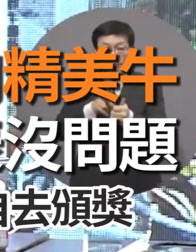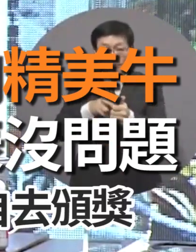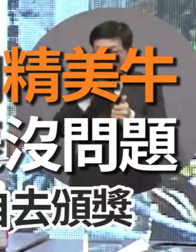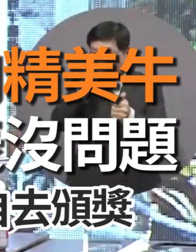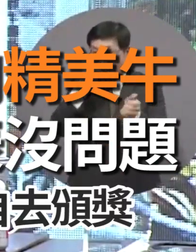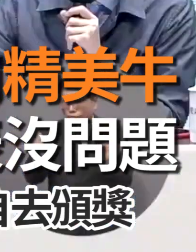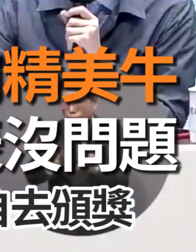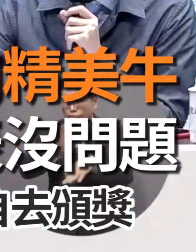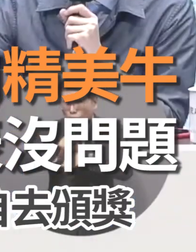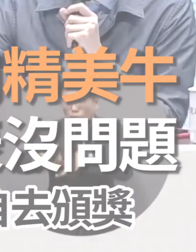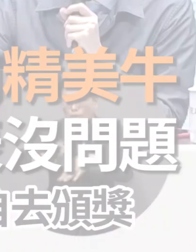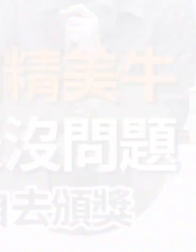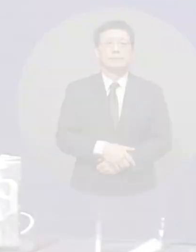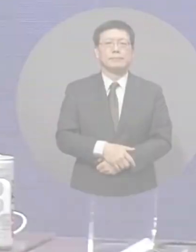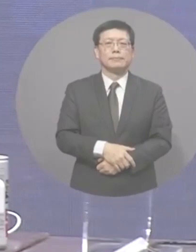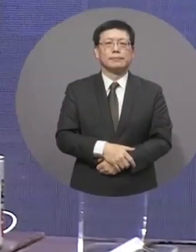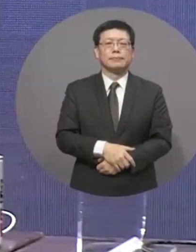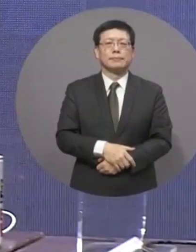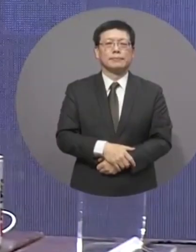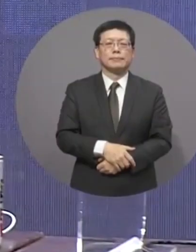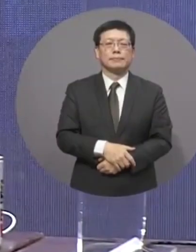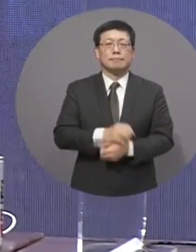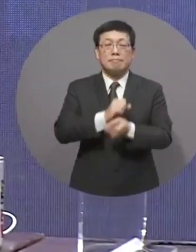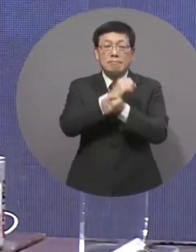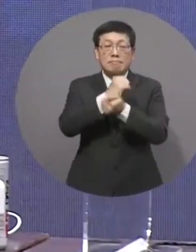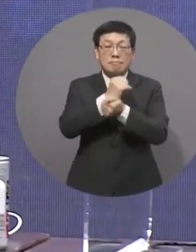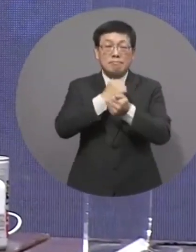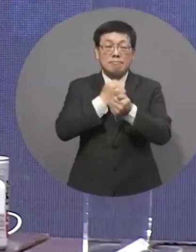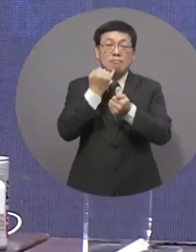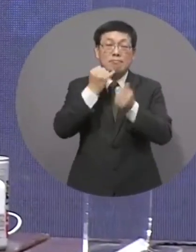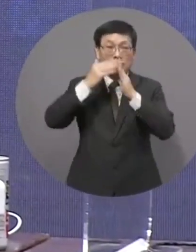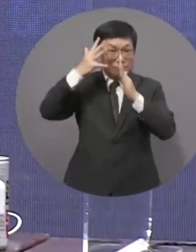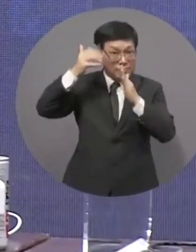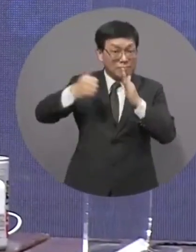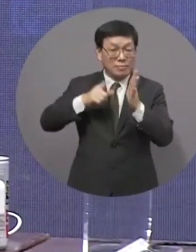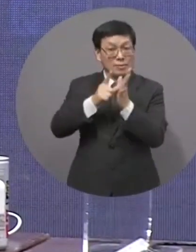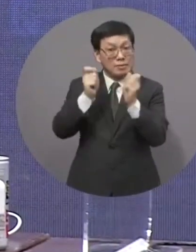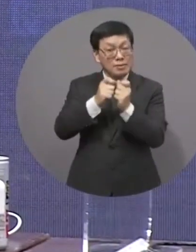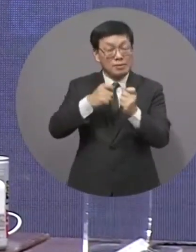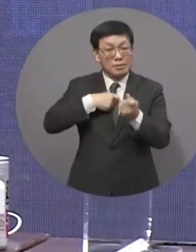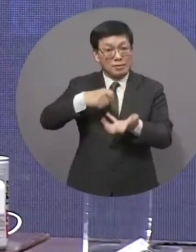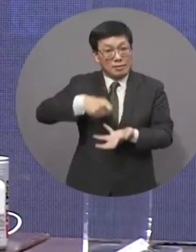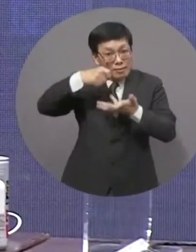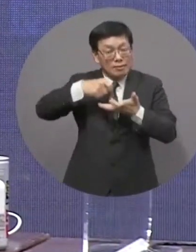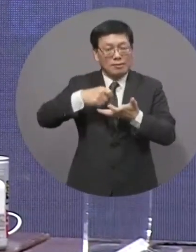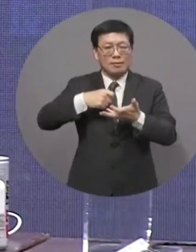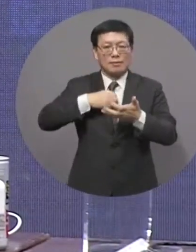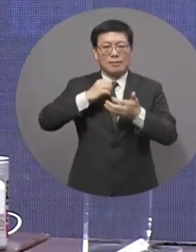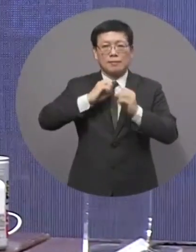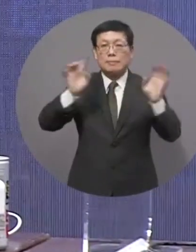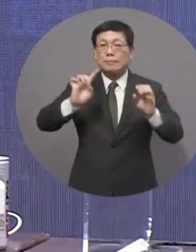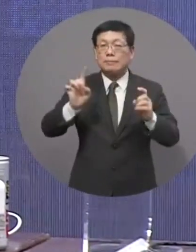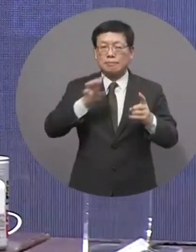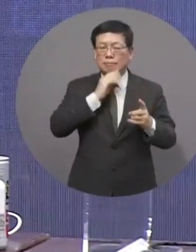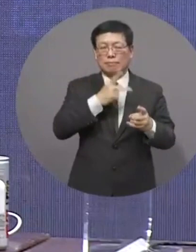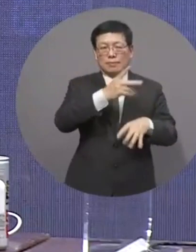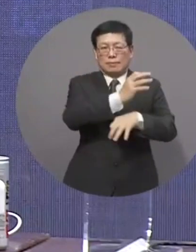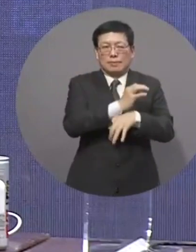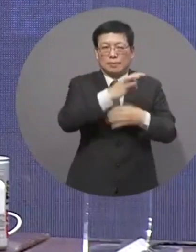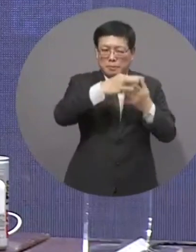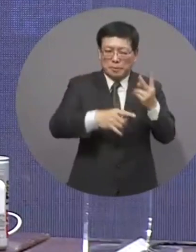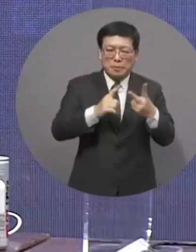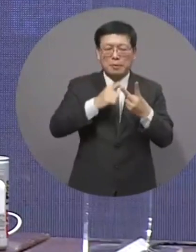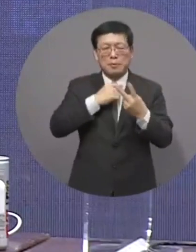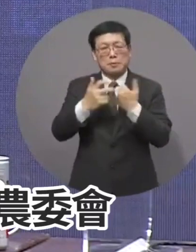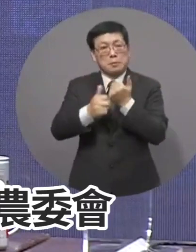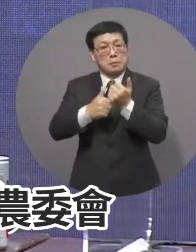由副市长亲自去颁奖。柯市长于临时动议中去提出相关的建议，其实牵涉到科学标准和卫生